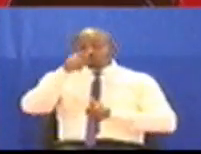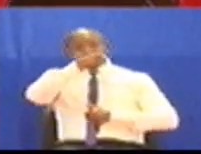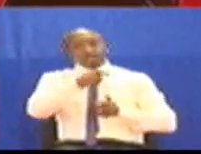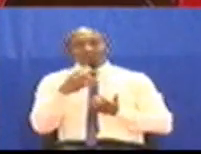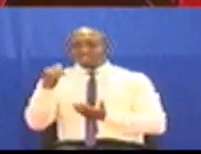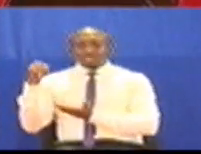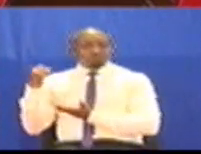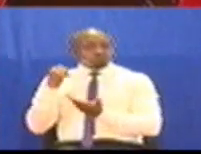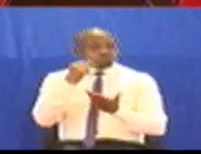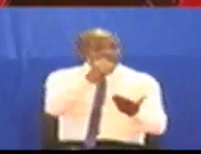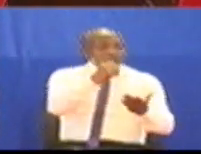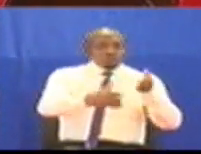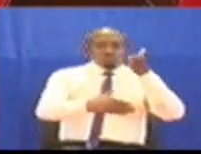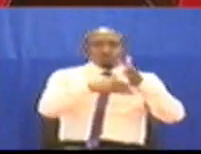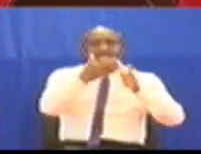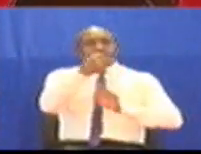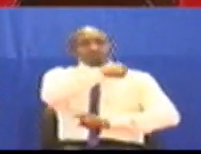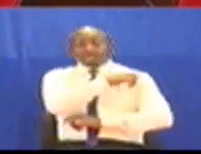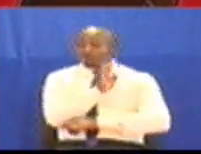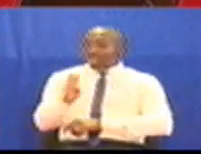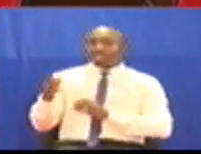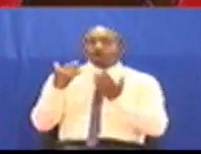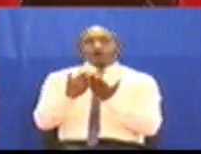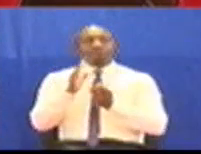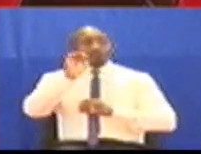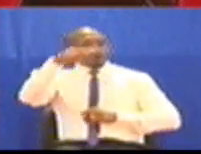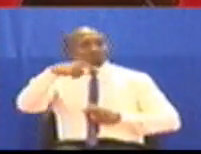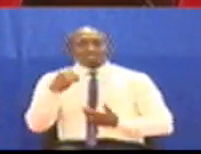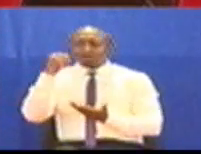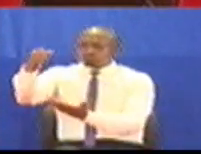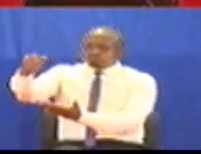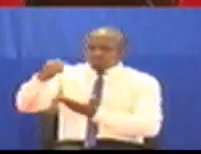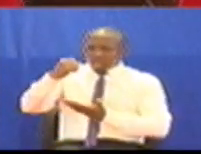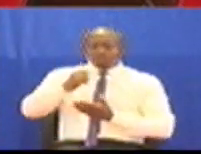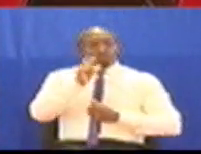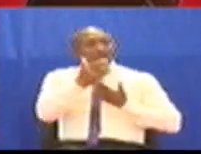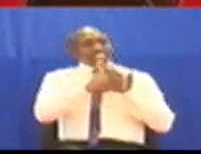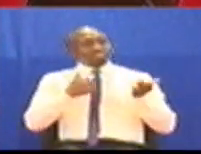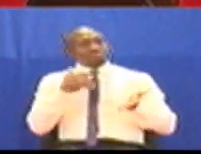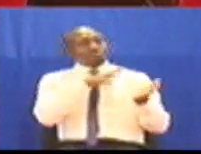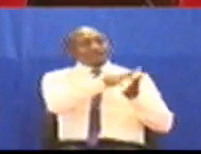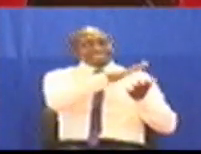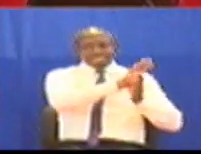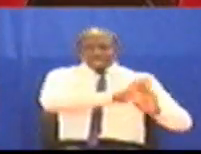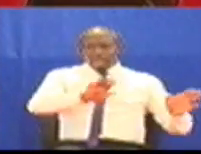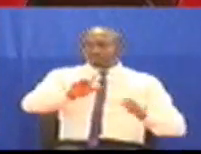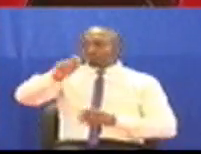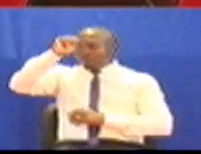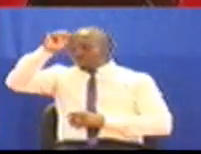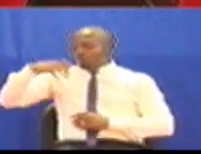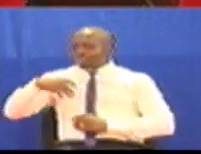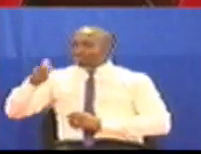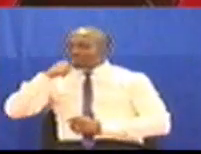fedha tujenge hospitali ya wilaya, naomba basi mwaka huu tuletee zile fedha. Wananchi wa Mtwara nilishawaeleza kwamba tayari mheshimiwa waziri wa